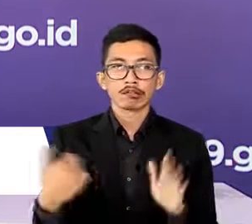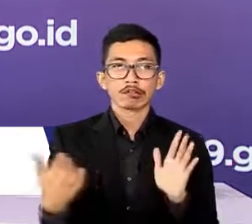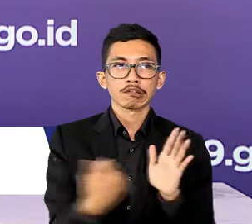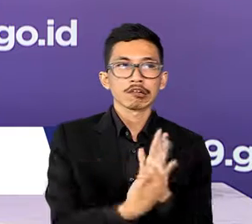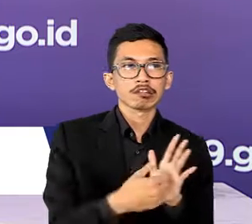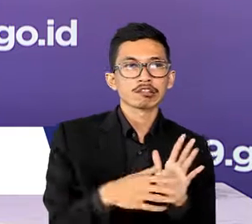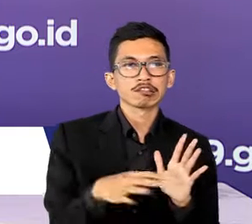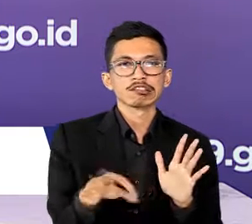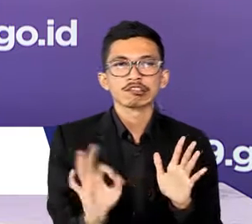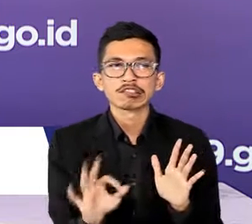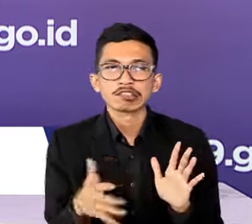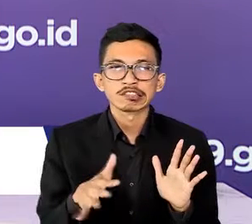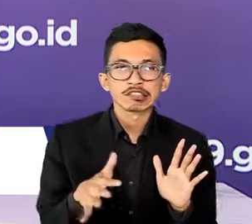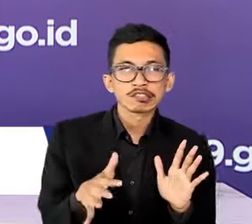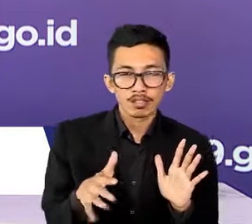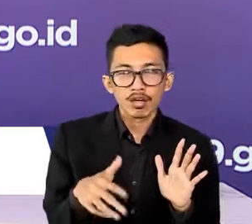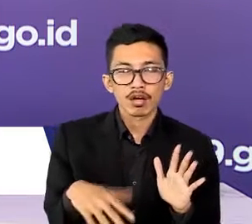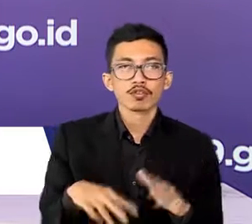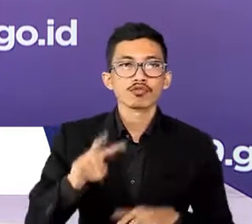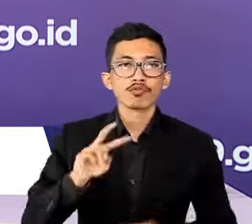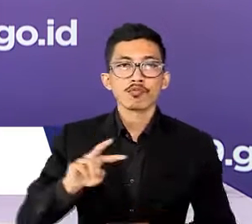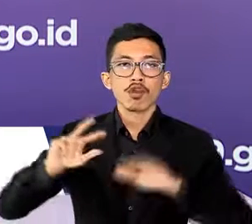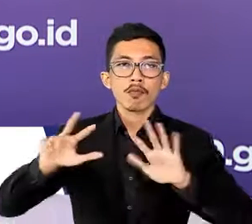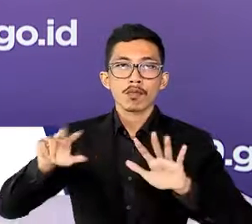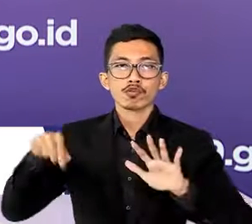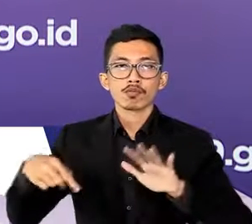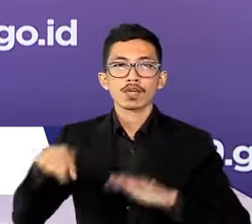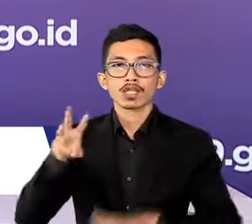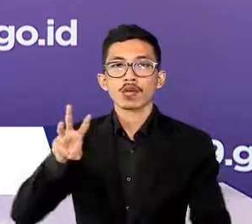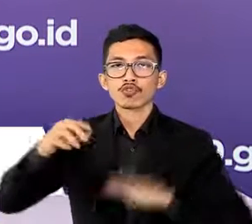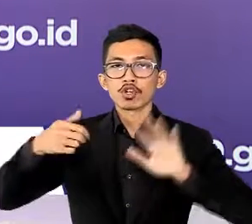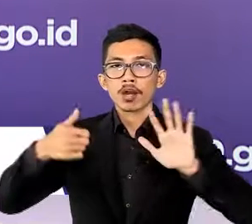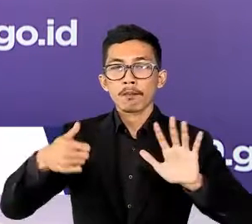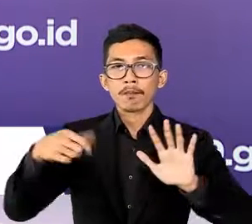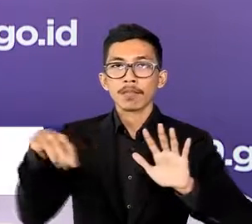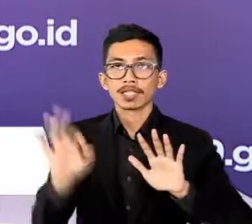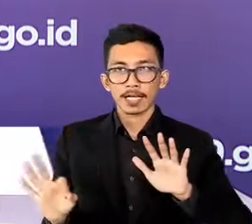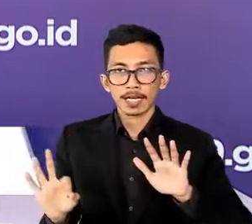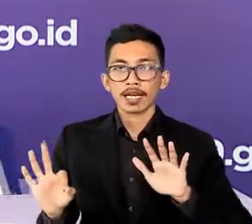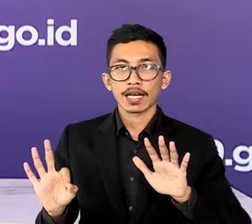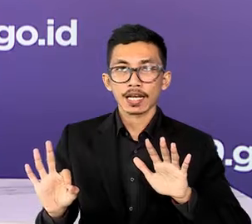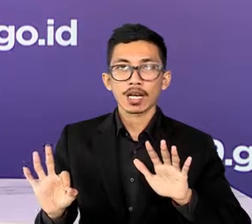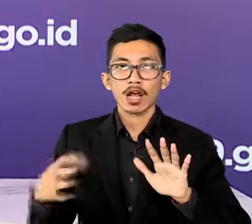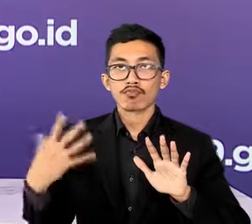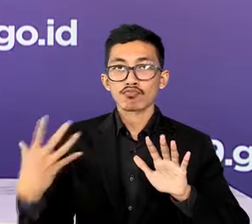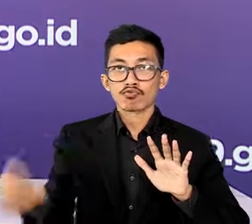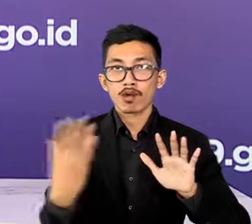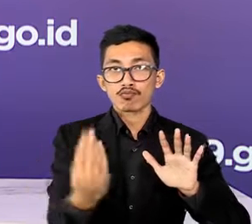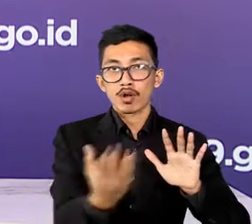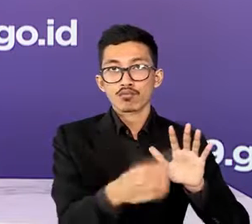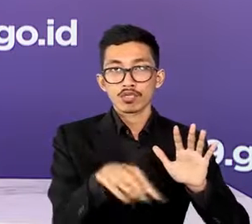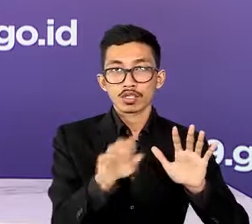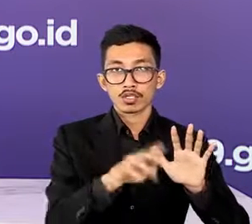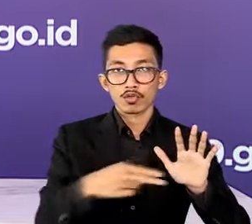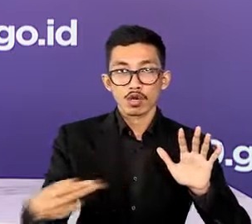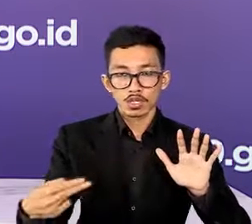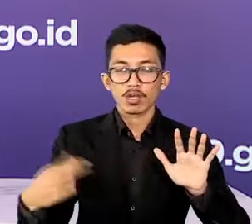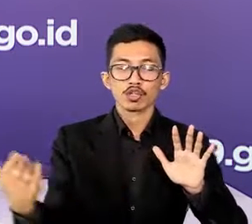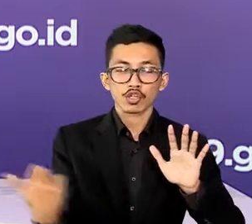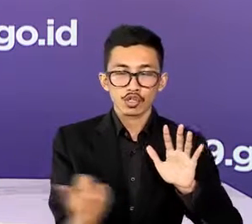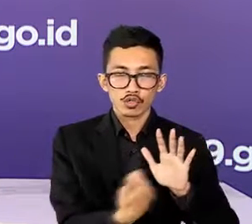dalam menggunakan masker dan 28 koma tiga puluh enam persen dan desa kelurahan di Indonesia yang memiliki